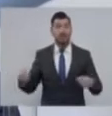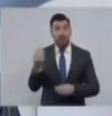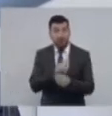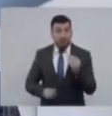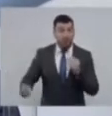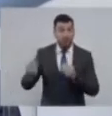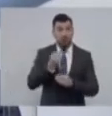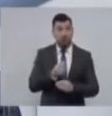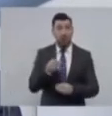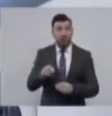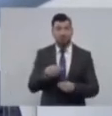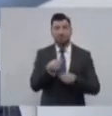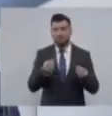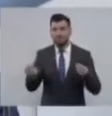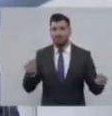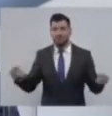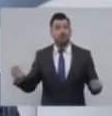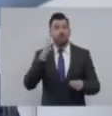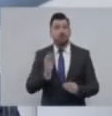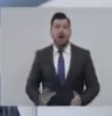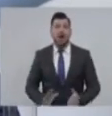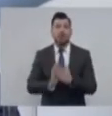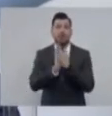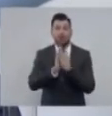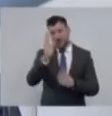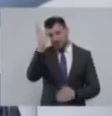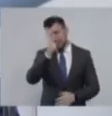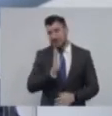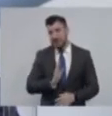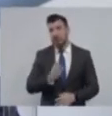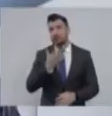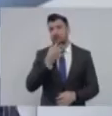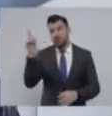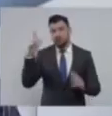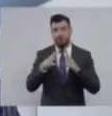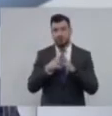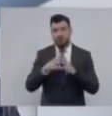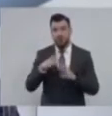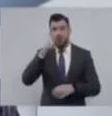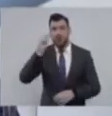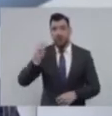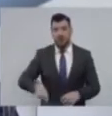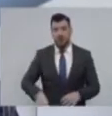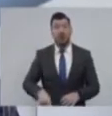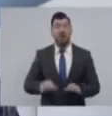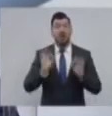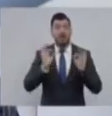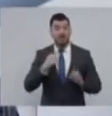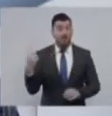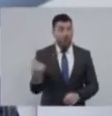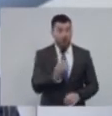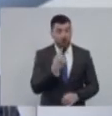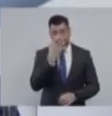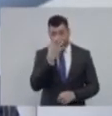ανταποκριθούμε στις επιπρόσθετες επιβαρύνσεις που φέρνει ο πόλεμος στην ουκρανία με σοβαρότητα και με υπευθυνότητα